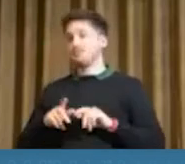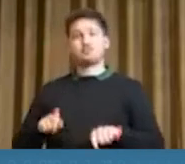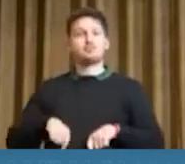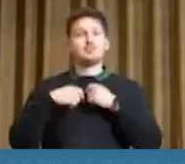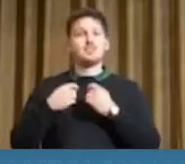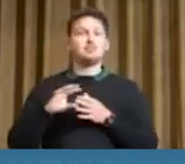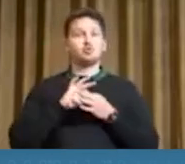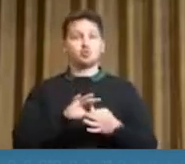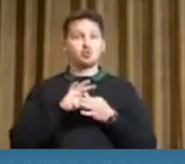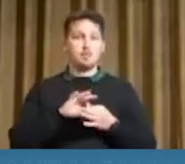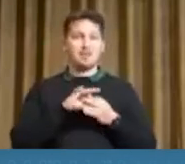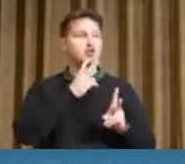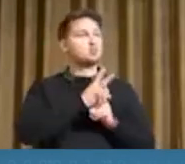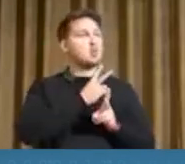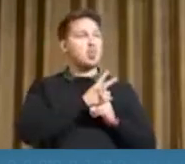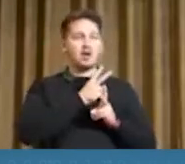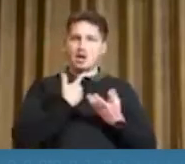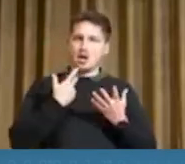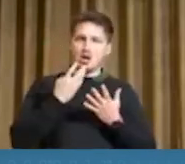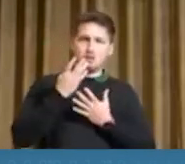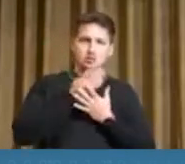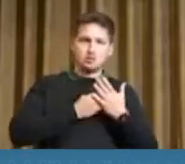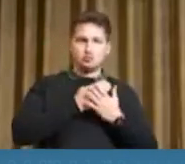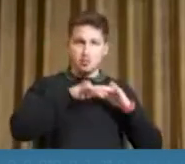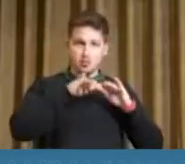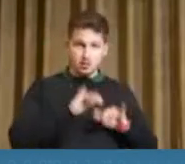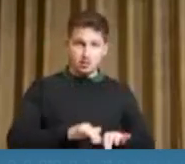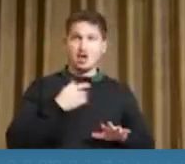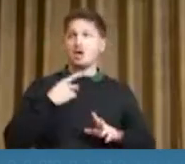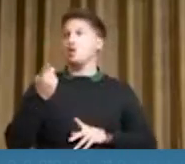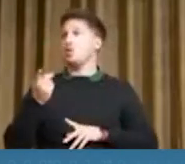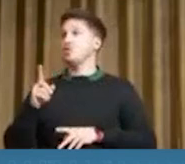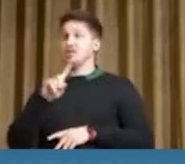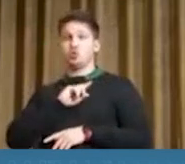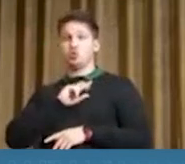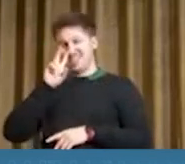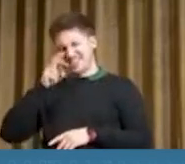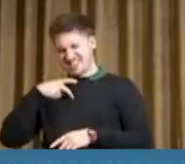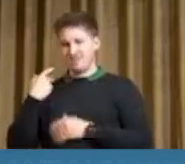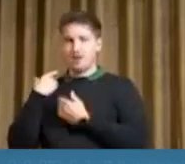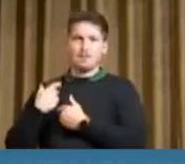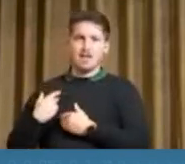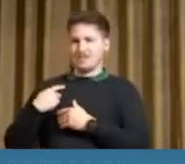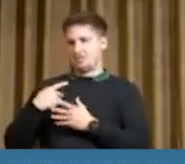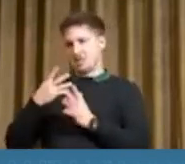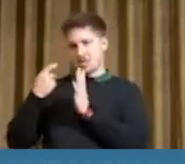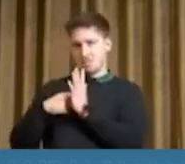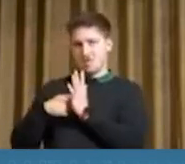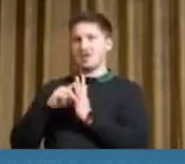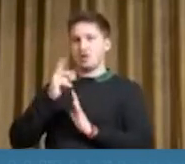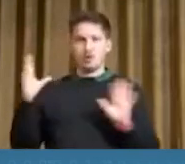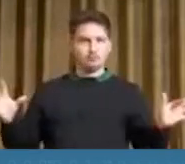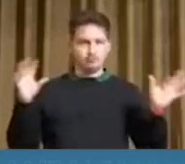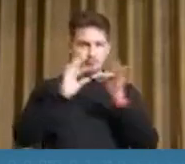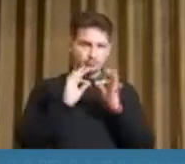moderaten Symptomen im Rahmen der Infektion bei Baseline und der subjektiven sportlichen Belastbarkeit beim Follow-up. Also da